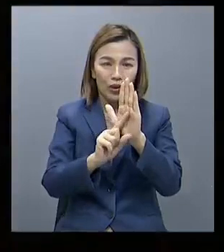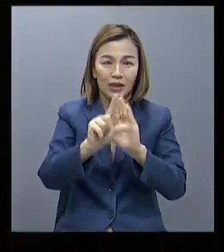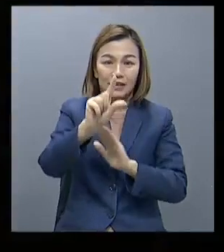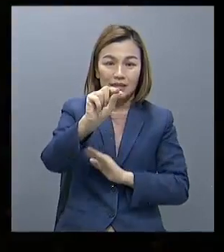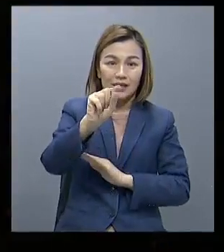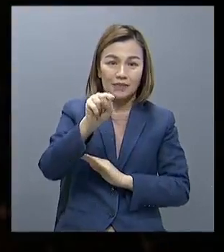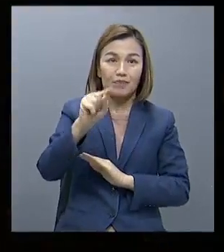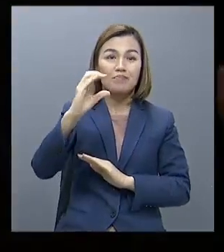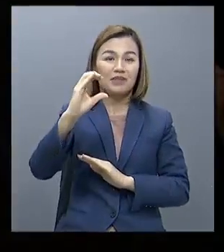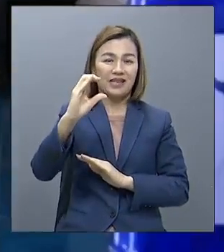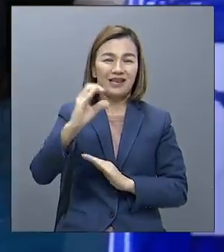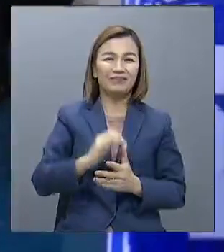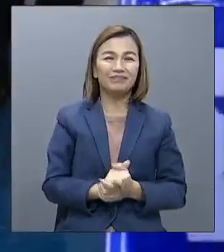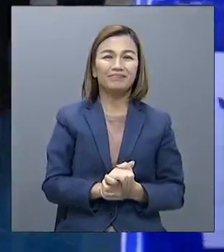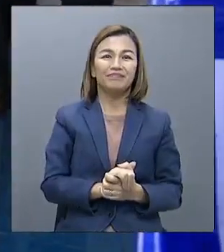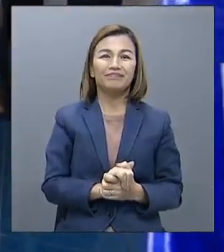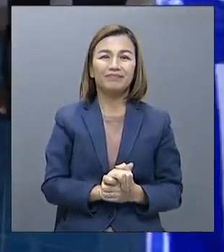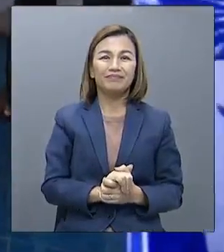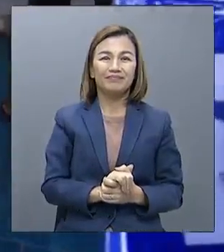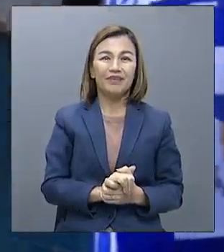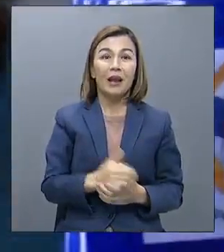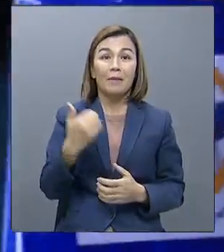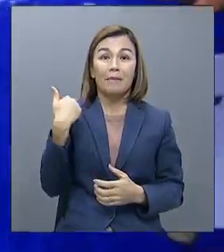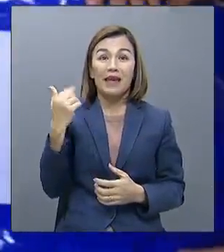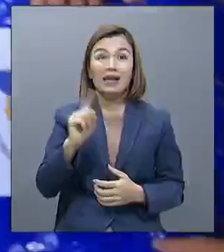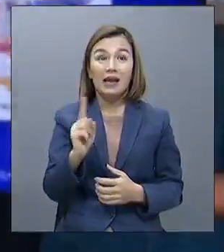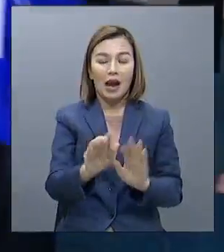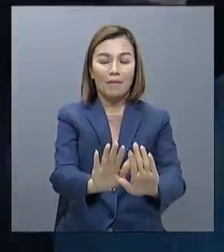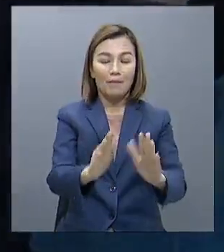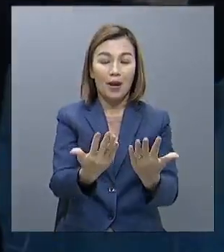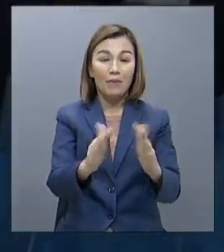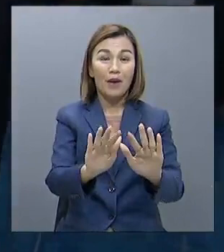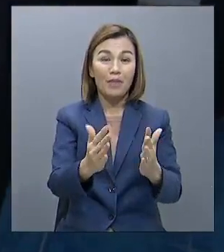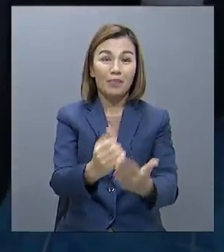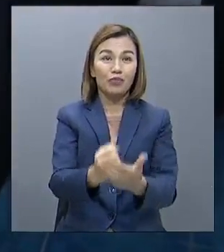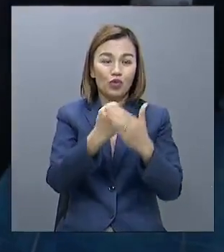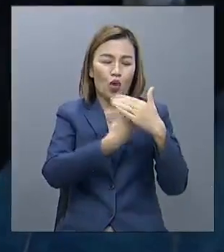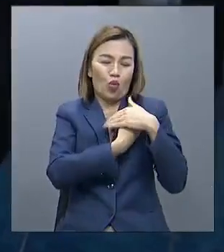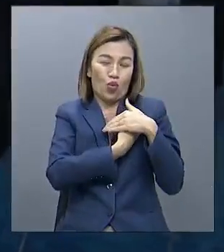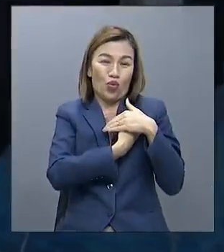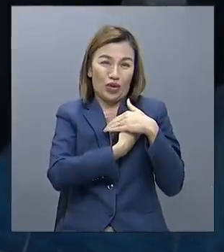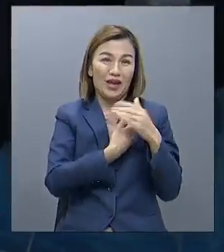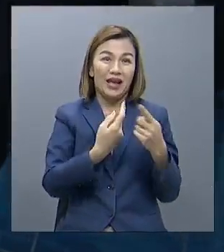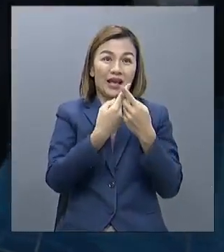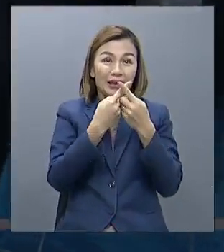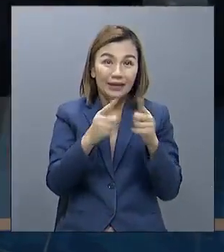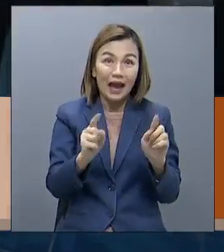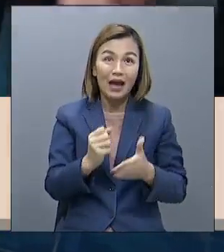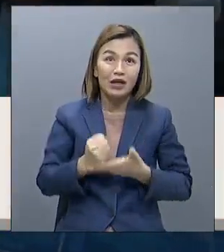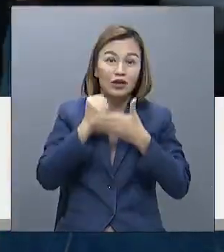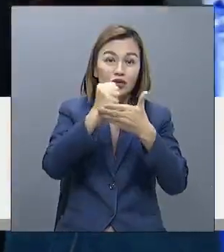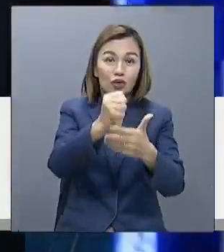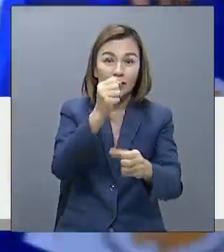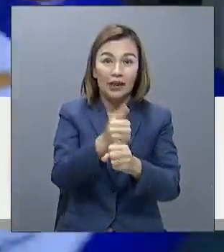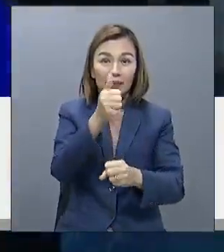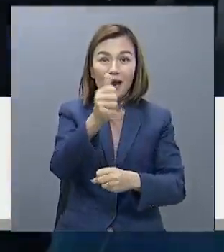เซลเซียสนะครับ บางพื้นที่ใช้วิธีผิงไฟคลายหนาวนะคะแต่ว่าอีกหนึ่งวิธีบรรเทาความหนาวเย็นในหลายพื้น